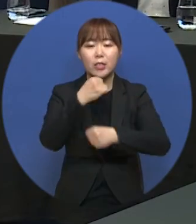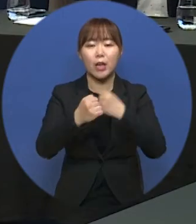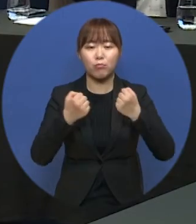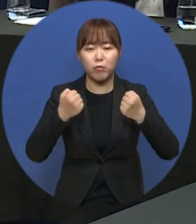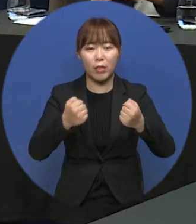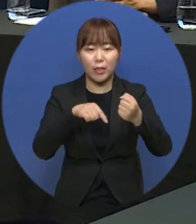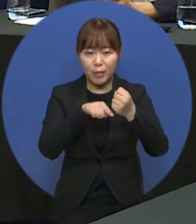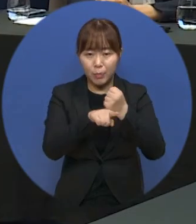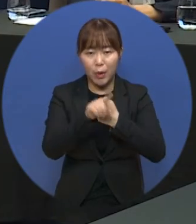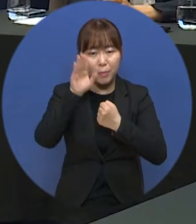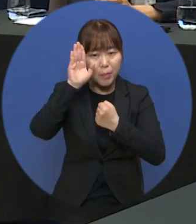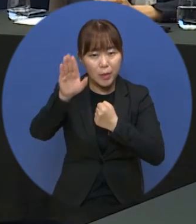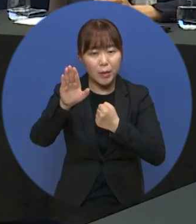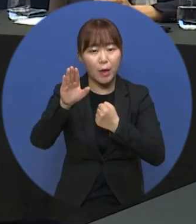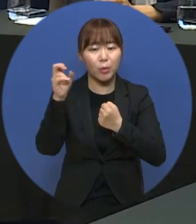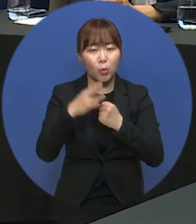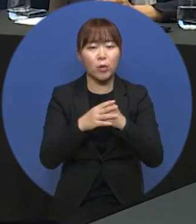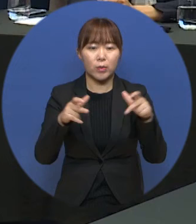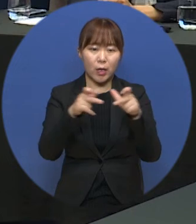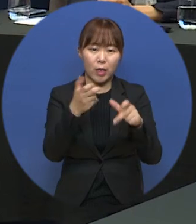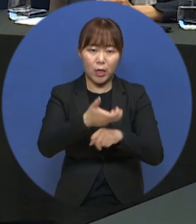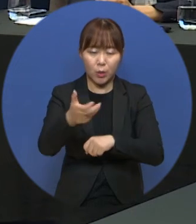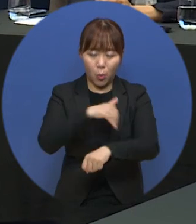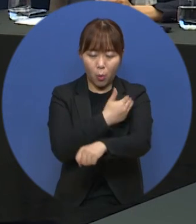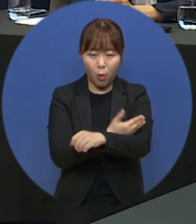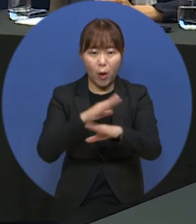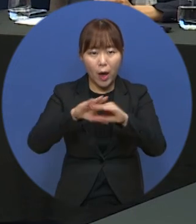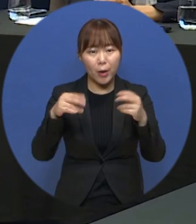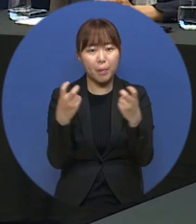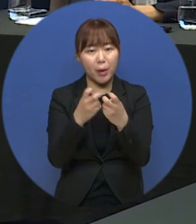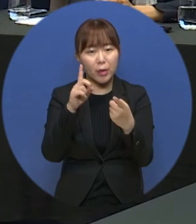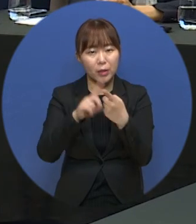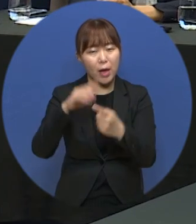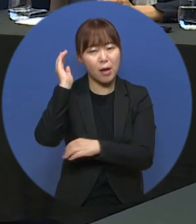개념과 미래 정망 장애인 이동권 해결 방안 등에 대한 강연을 진행했습니다